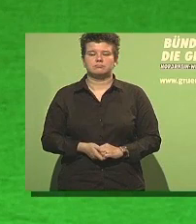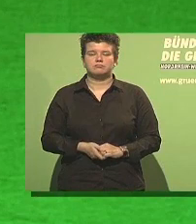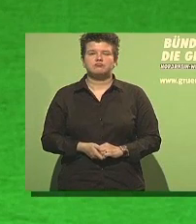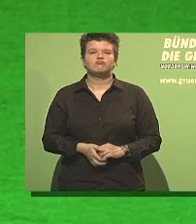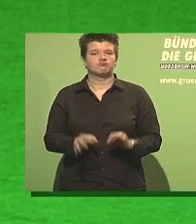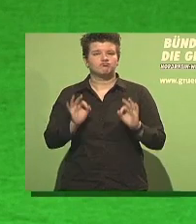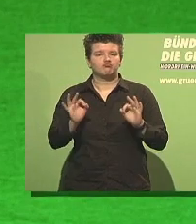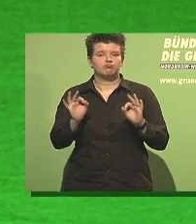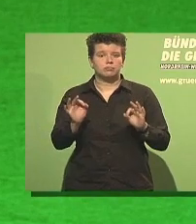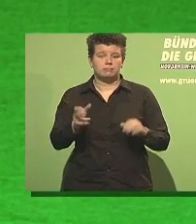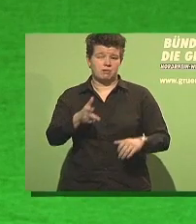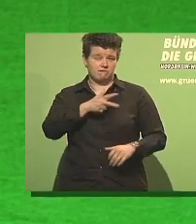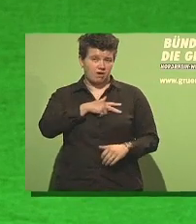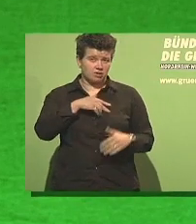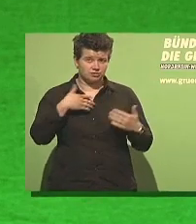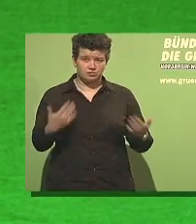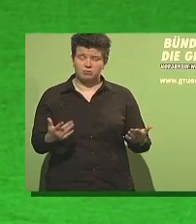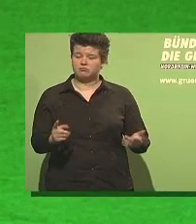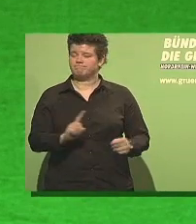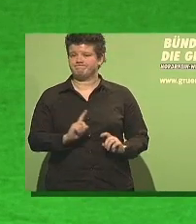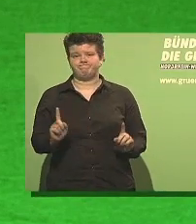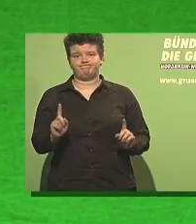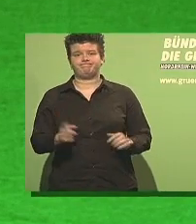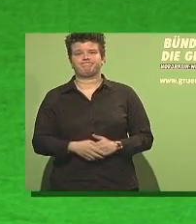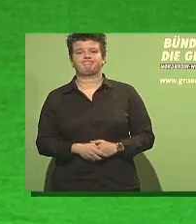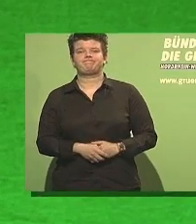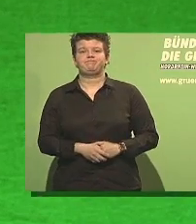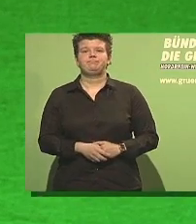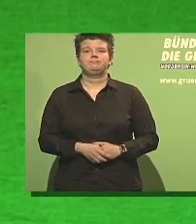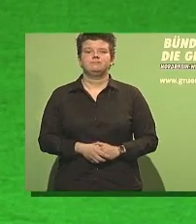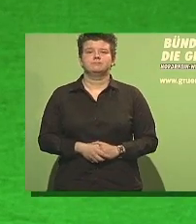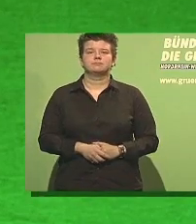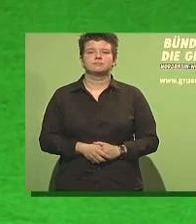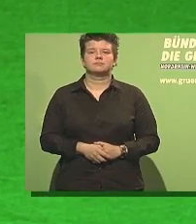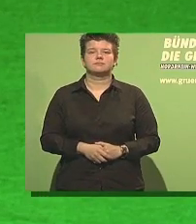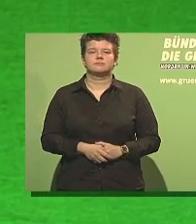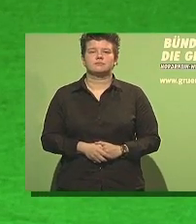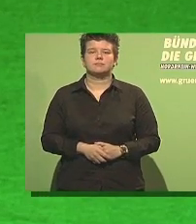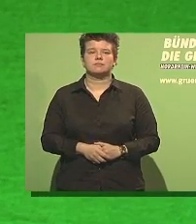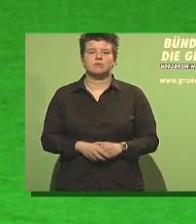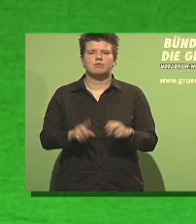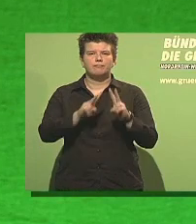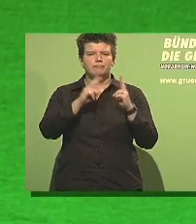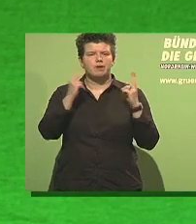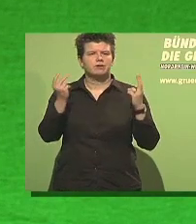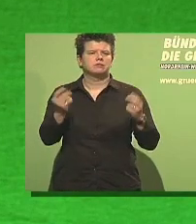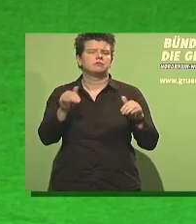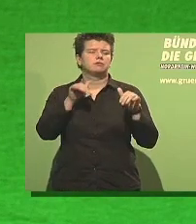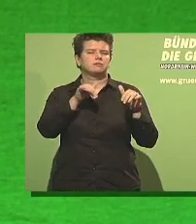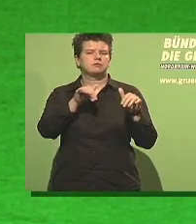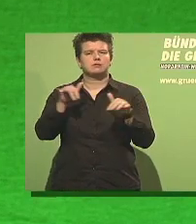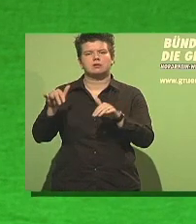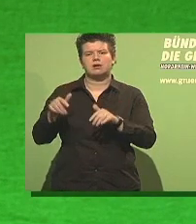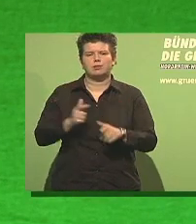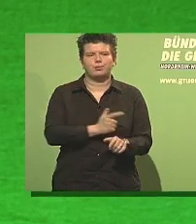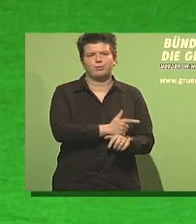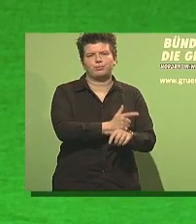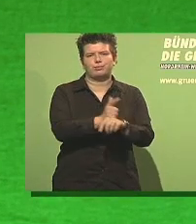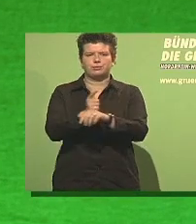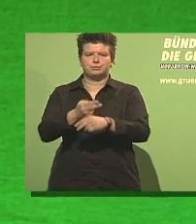längst nicht Realität. Vor allem nicht, solange die Welt mit Rüstungsgütern und Waffen aus Deutschland überschwemmt